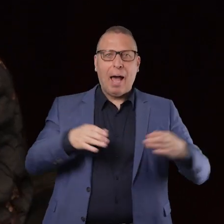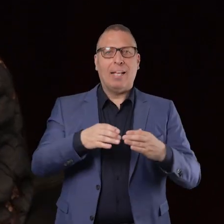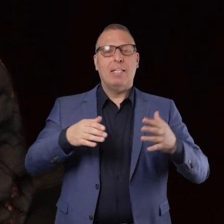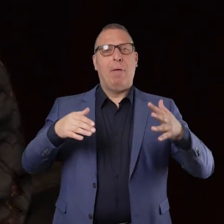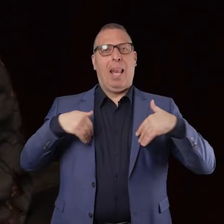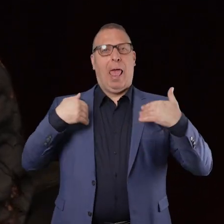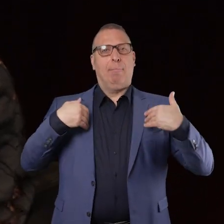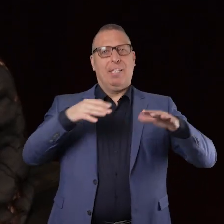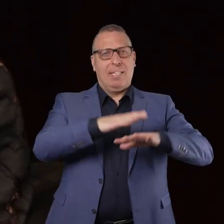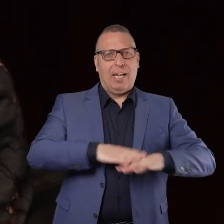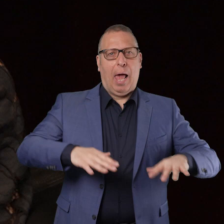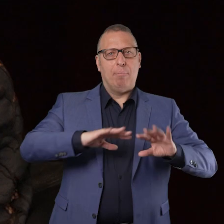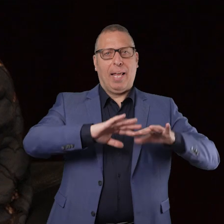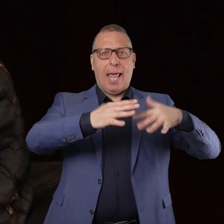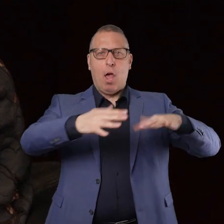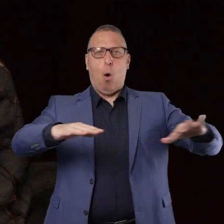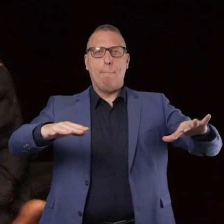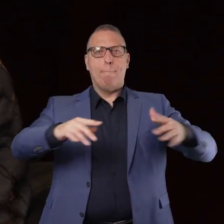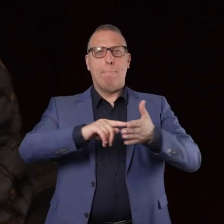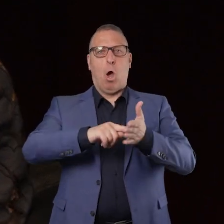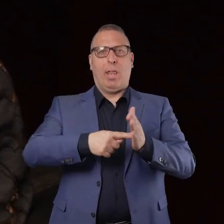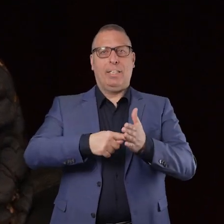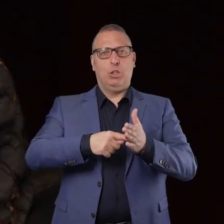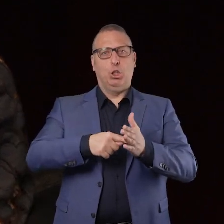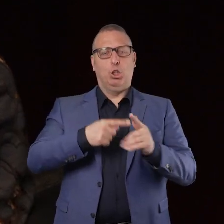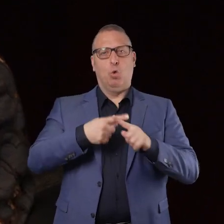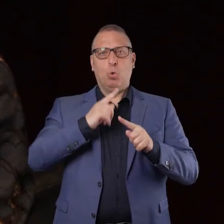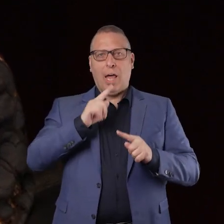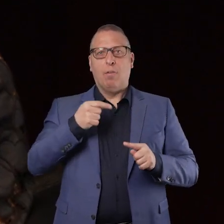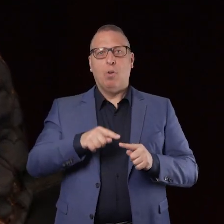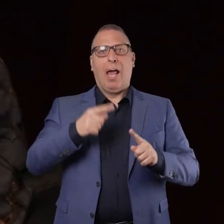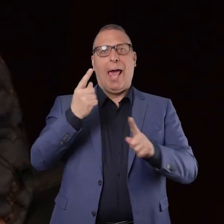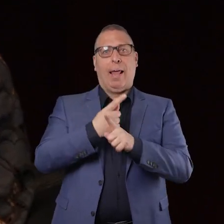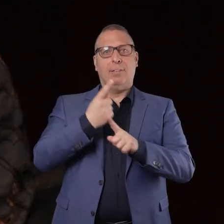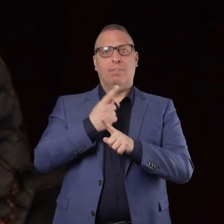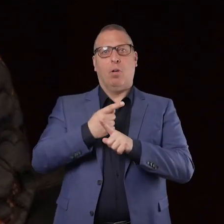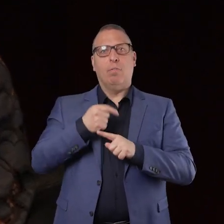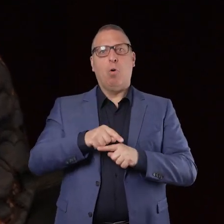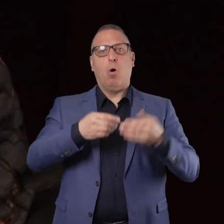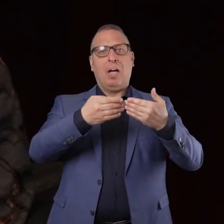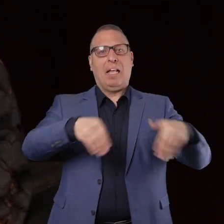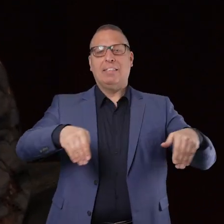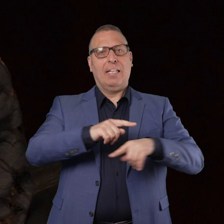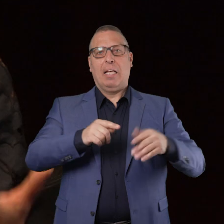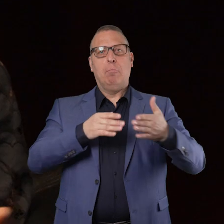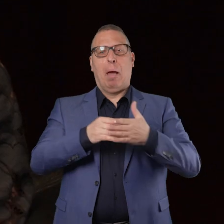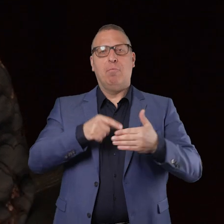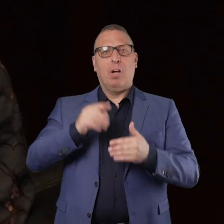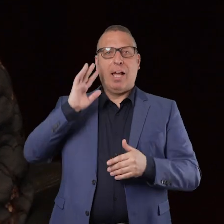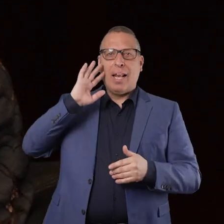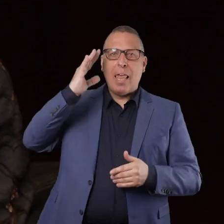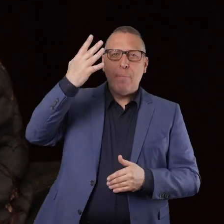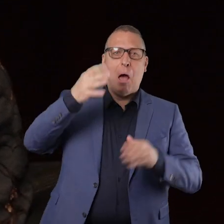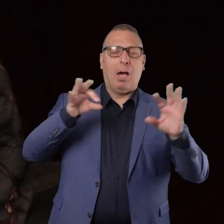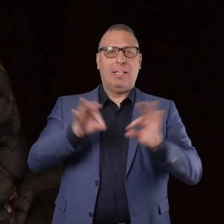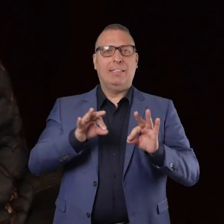gemeinsamen Lebensraum mit den Herausforderungen geopolitisch, aber auch mit den Herausforderungen, die der Grenzen nicht halt machen, wie